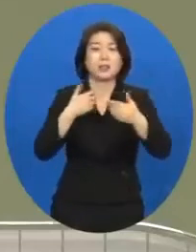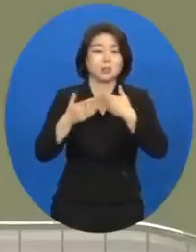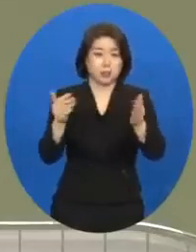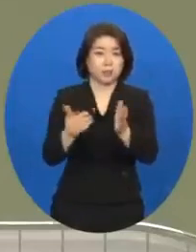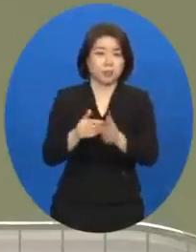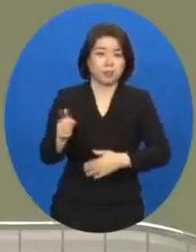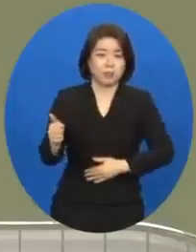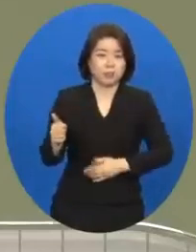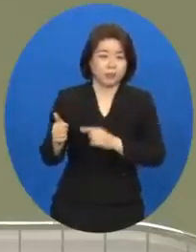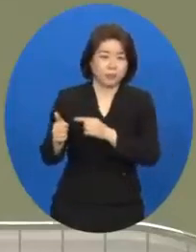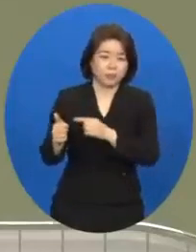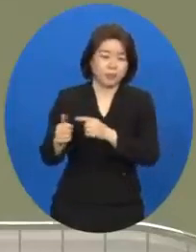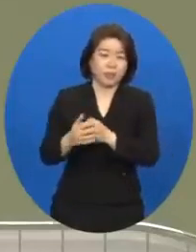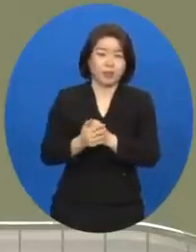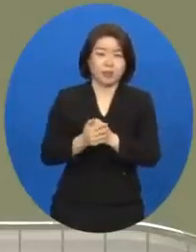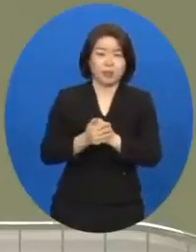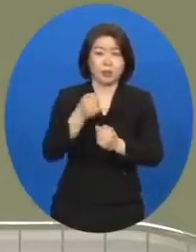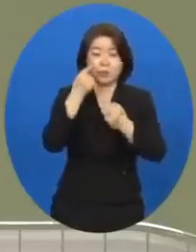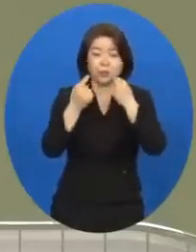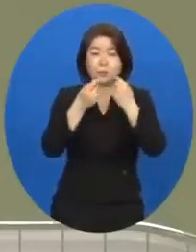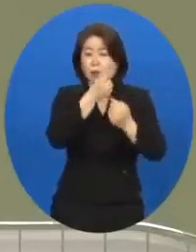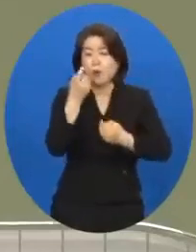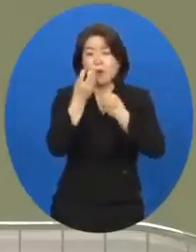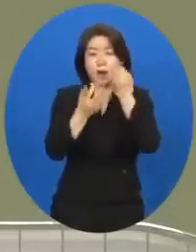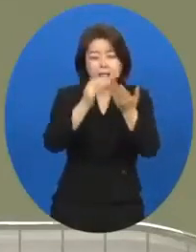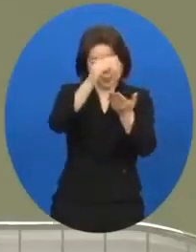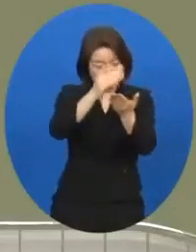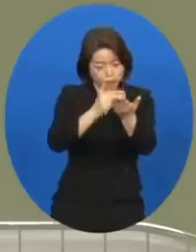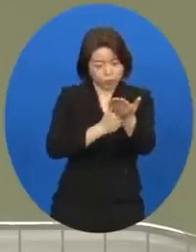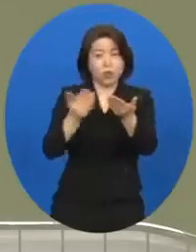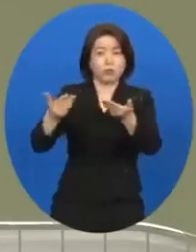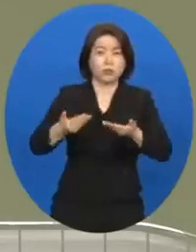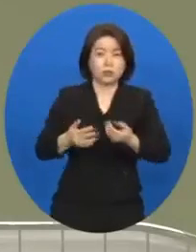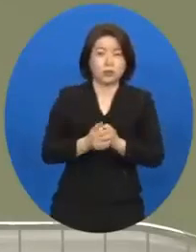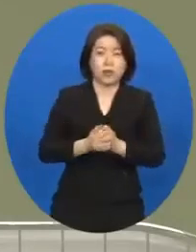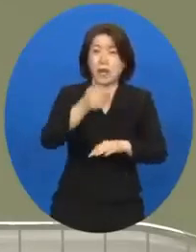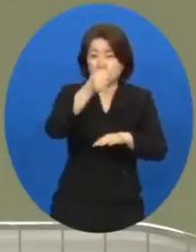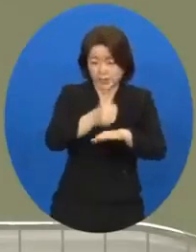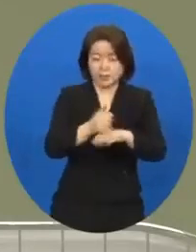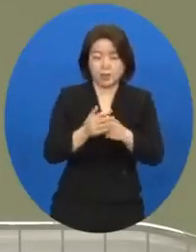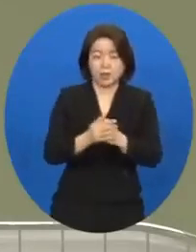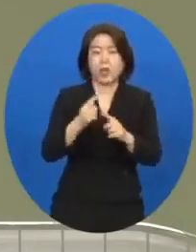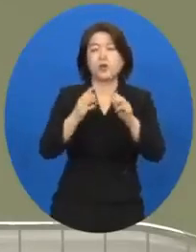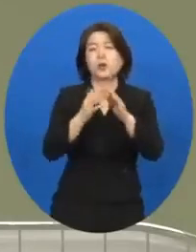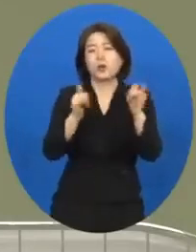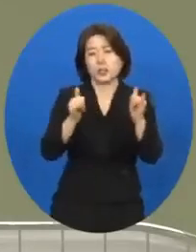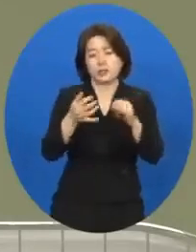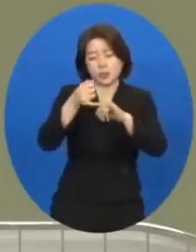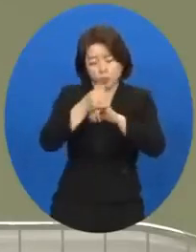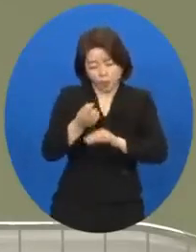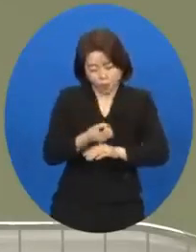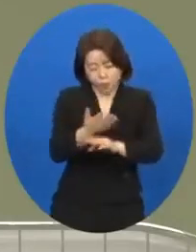하셨다는 거예요. 그 간증을 쭉 쓰셨어요. 그러면서 마지막에 교인들에게 목사님 꼭